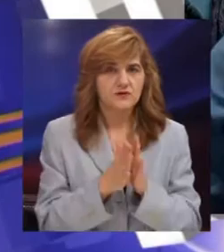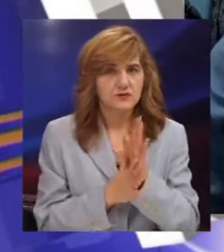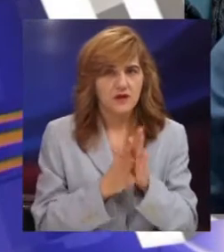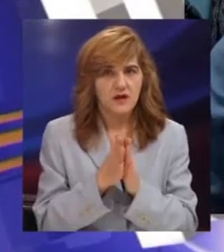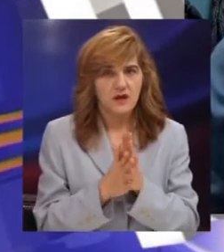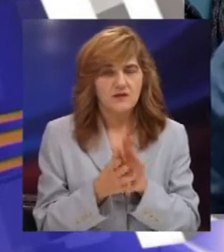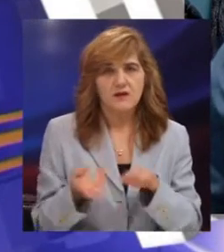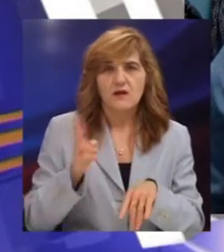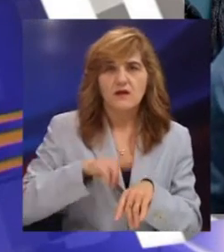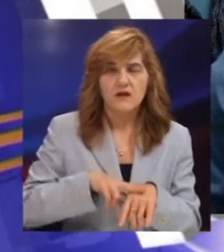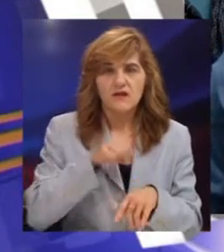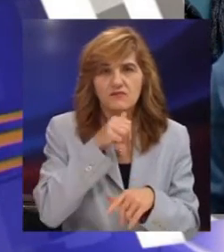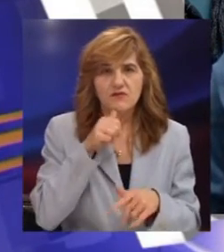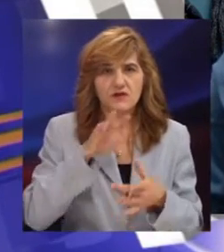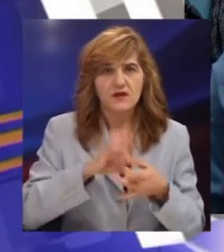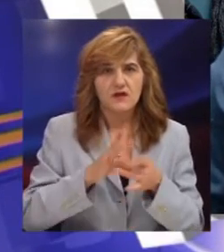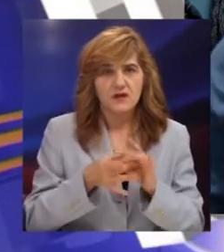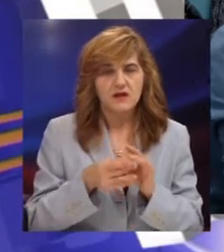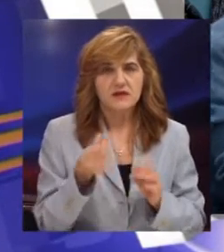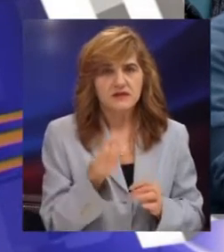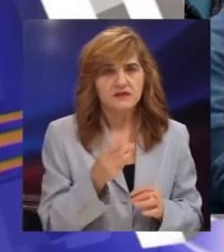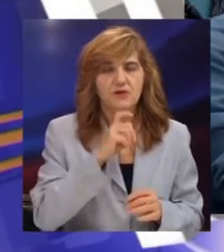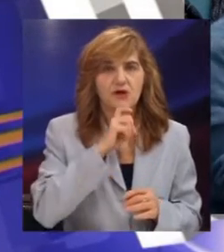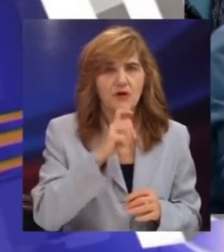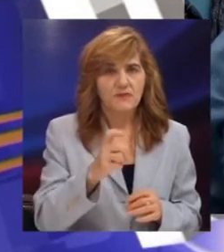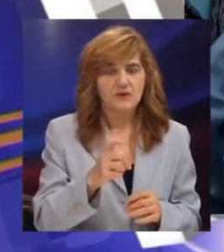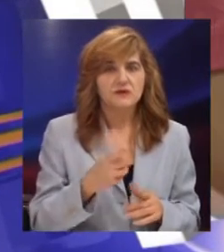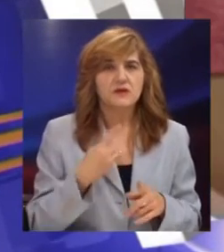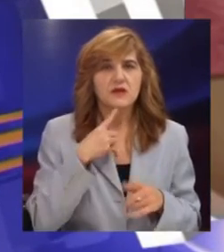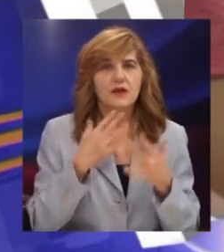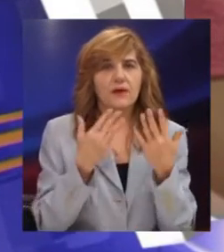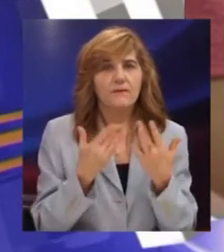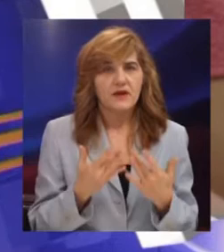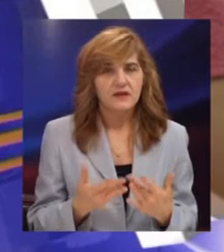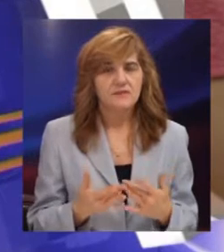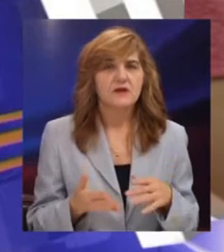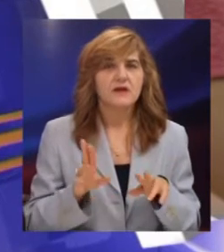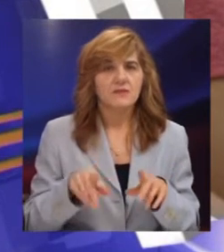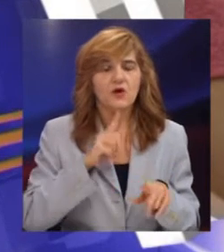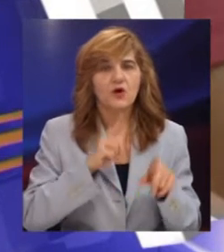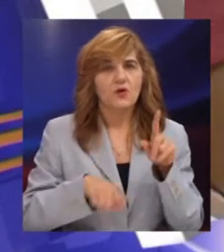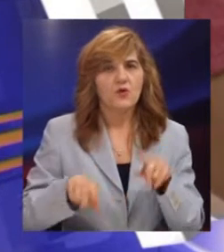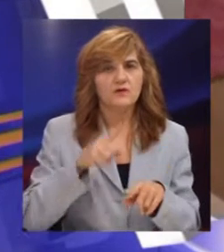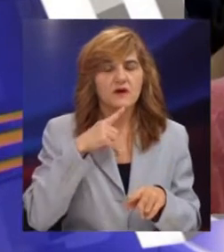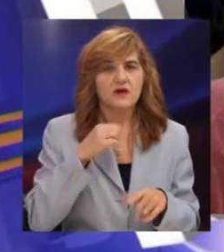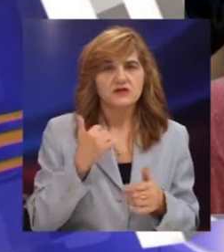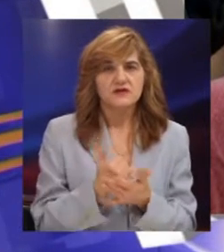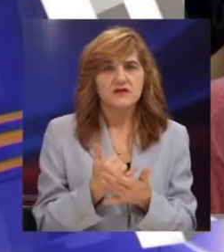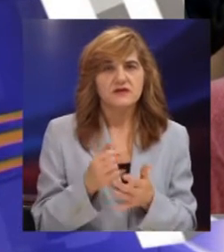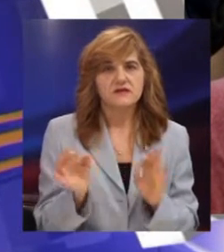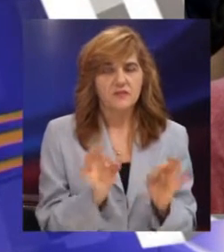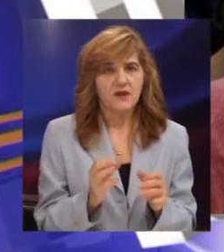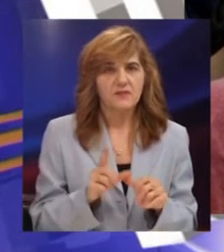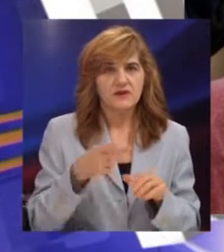kojima smo razgovarali, najteža im je gramatika iz srpskog, odnosno mađarskog jezika, i matematika, mada ima i onih koji smatraju da su već